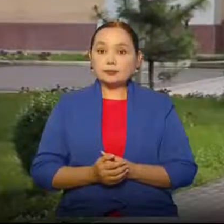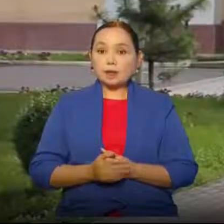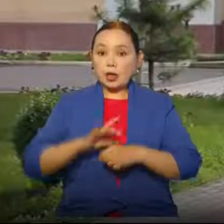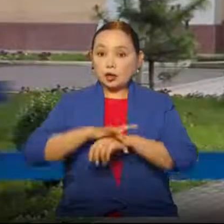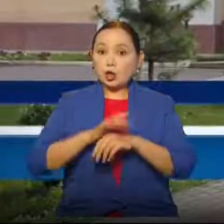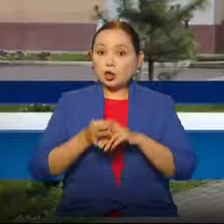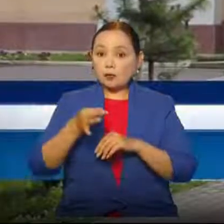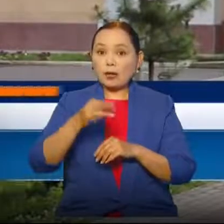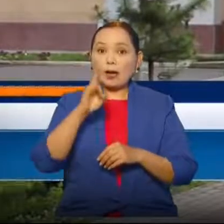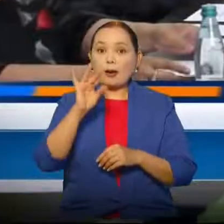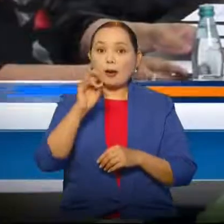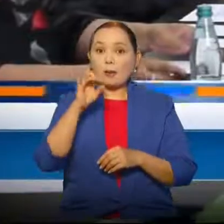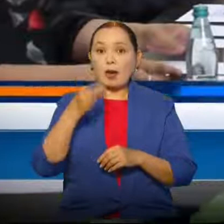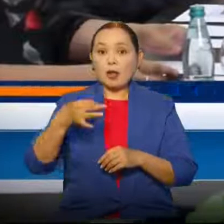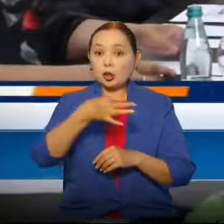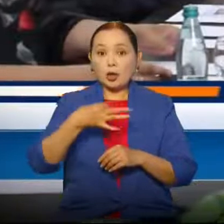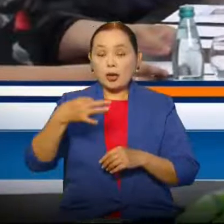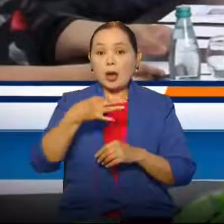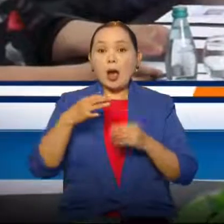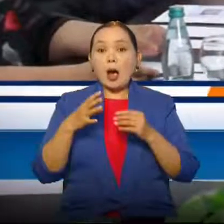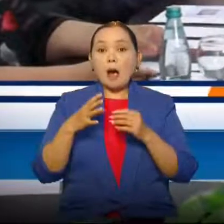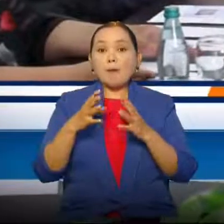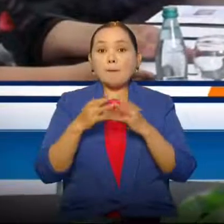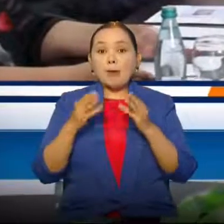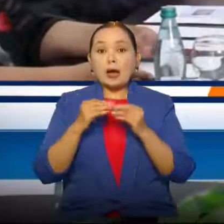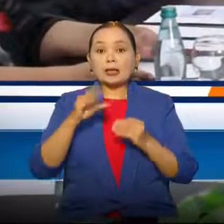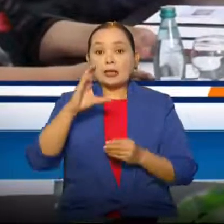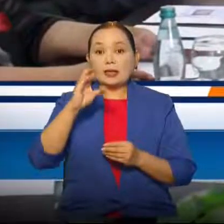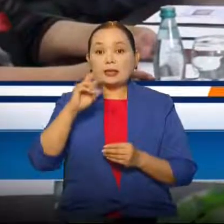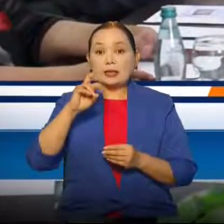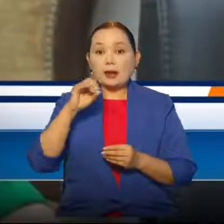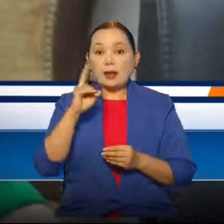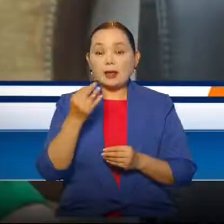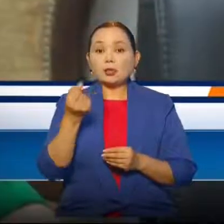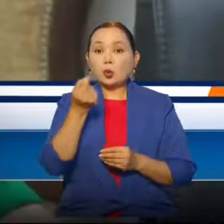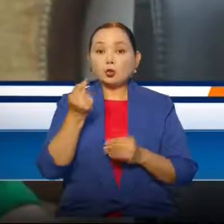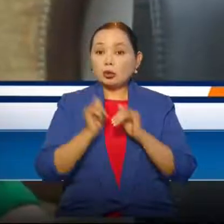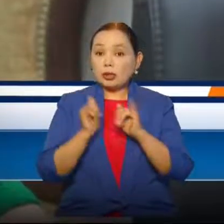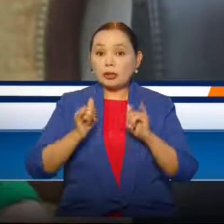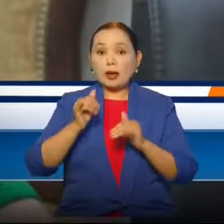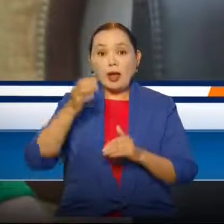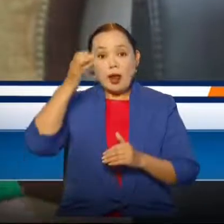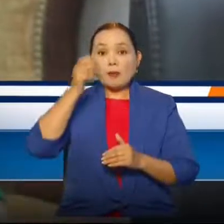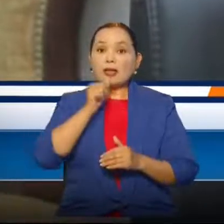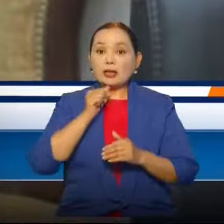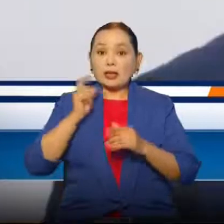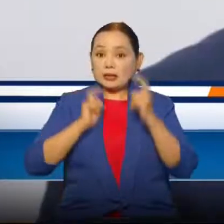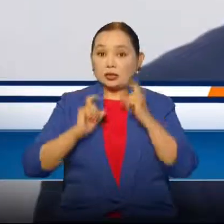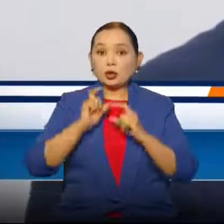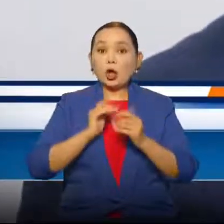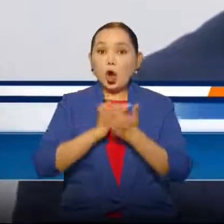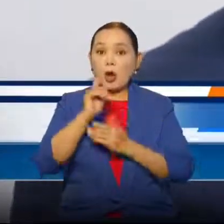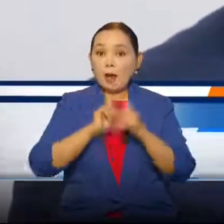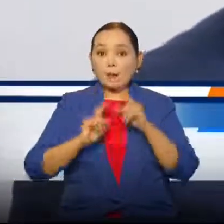Toshkent viloyatining Qibray tumanida joylashgan paxta seleksiyasi urug'chiligi va yetishtirish agrotexnologiyalari ilmiy tadqiqot institutida Oliy Majlis Qonunchilik